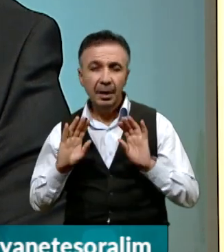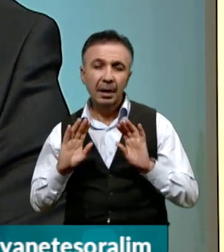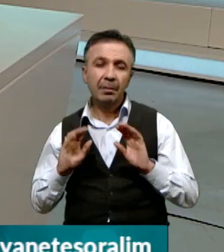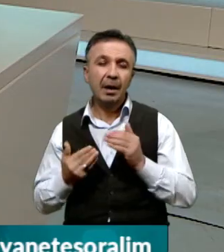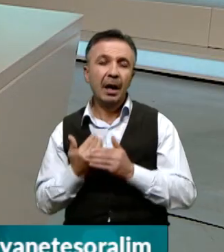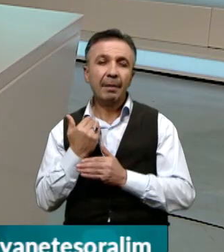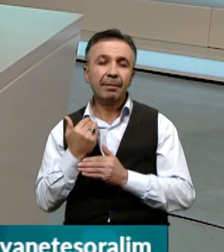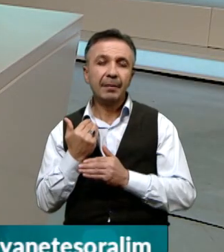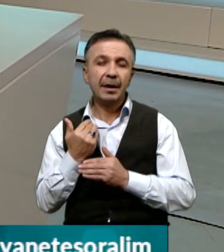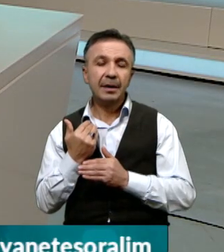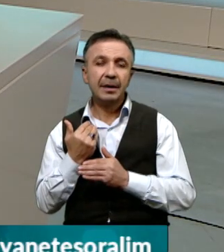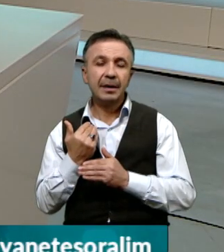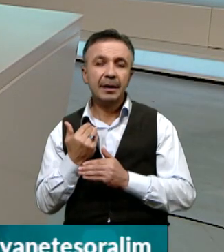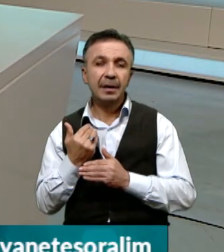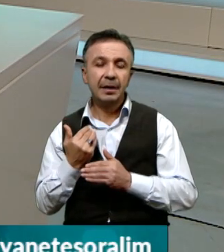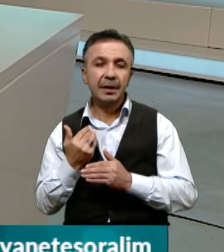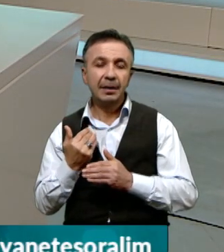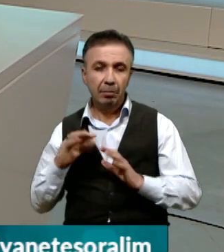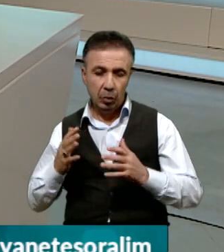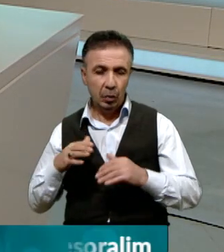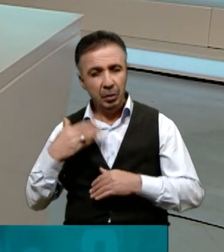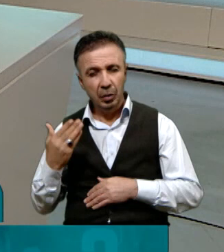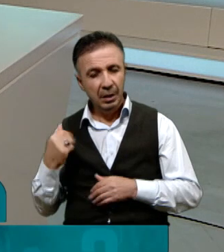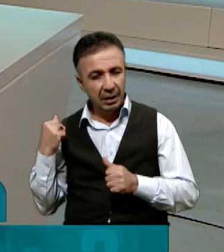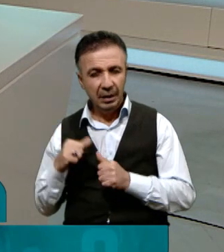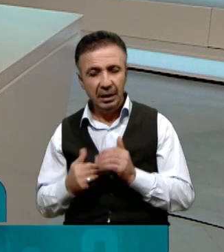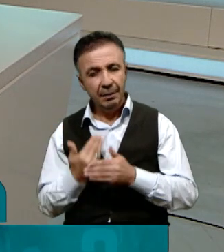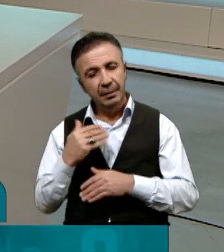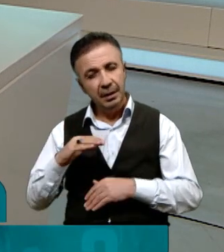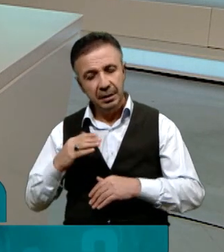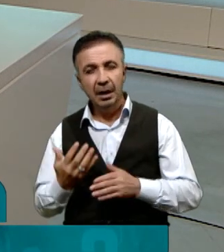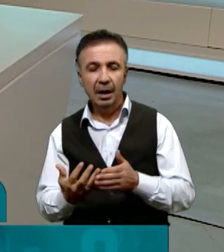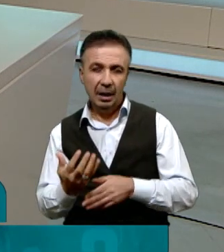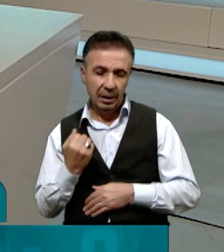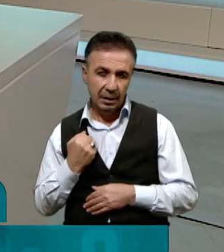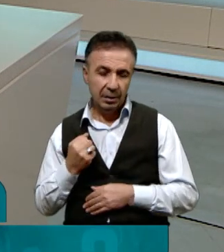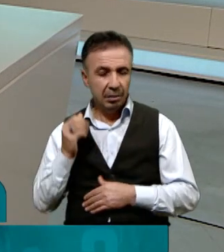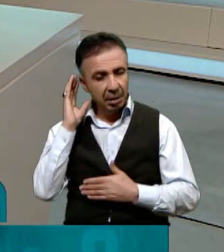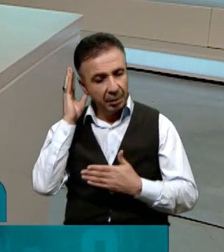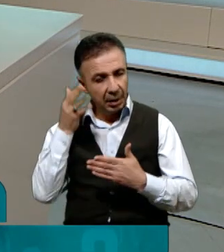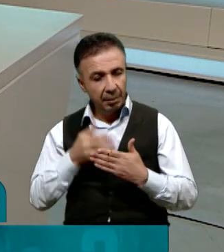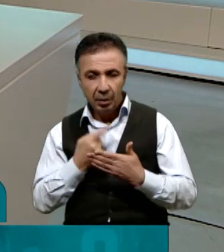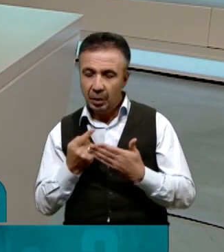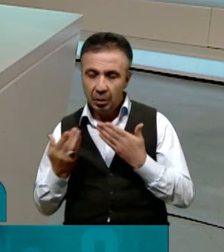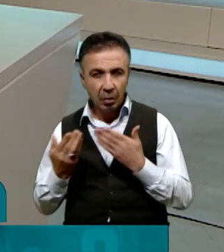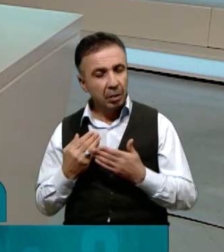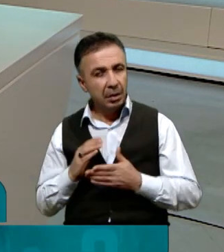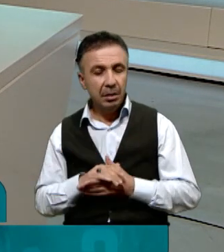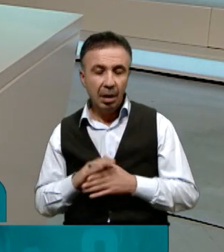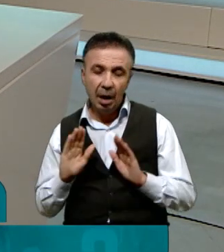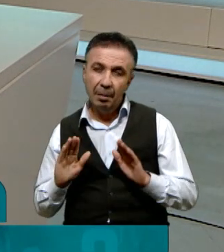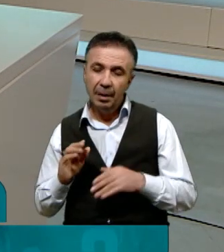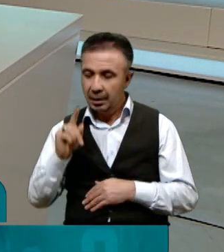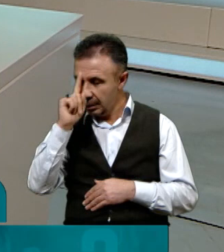Abdest bozduktan sonra abdestimizi yeniden alırız. Çünkü ola ki ondan sonraki ibadet yapacağız, Kur'an okuyacağız veya başka bir şey. Ama sadece